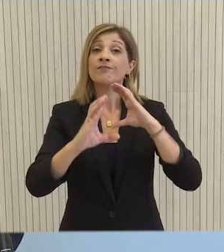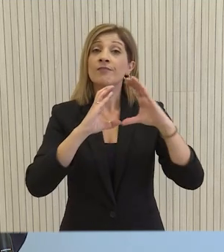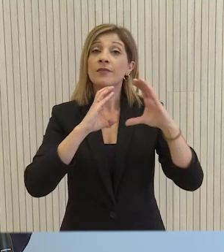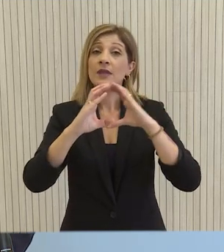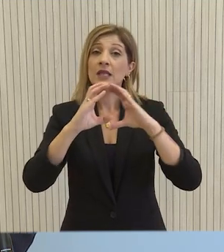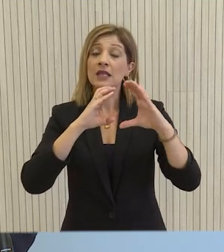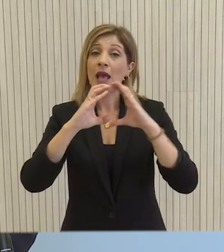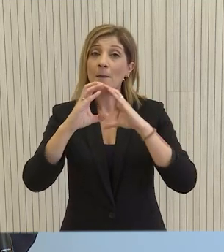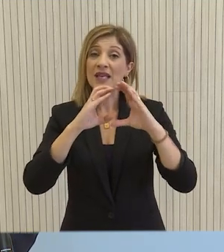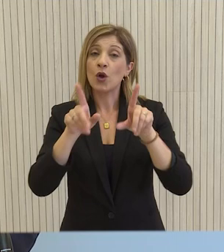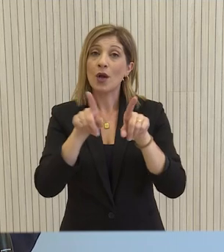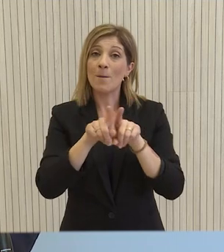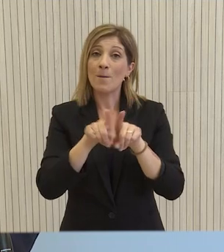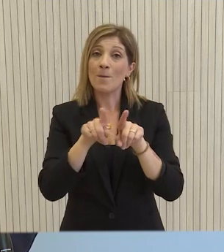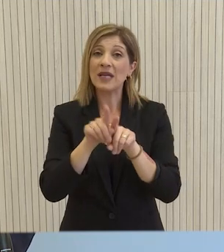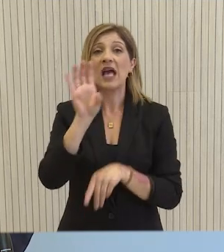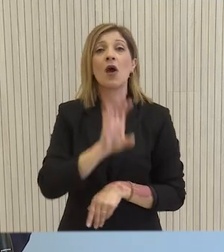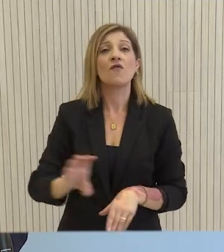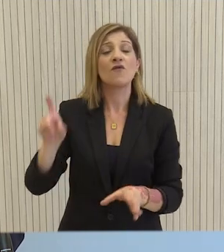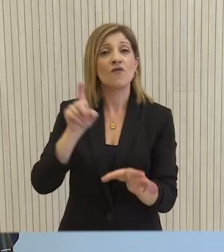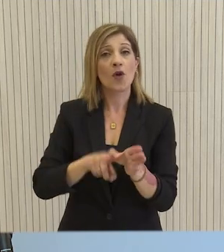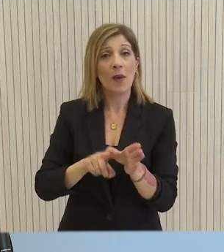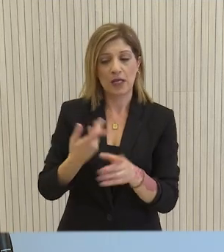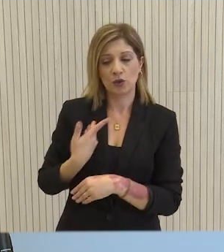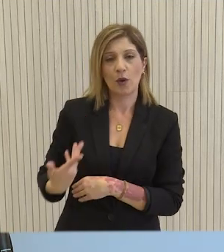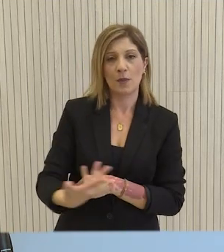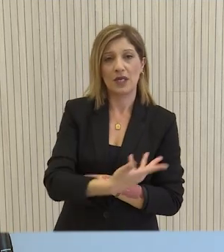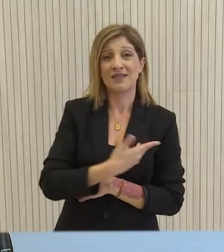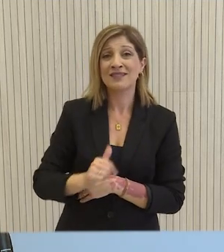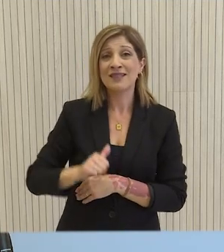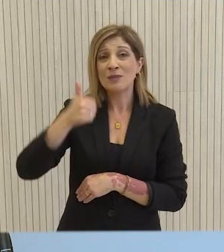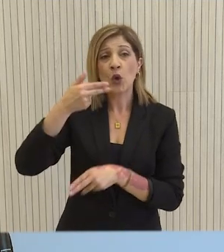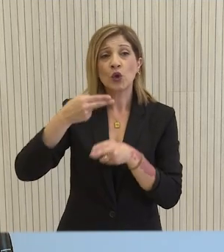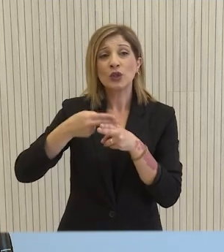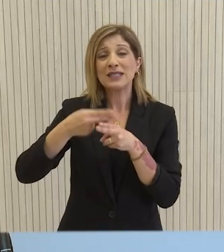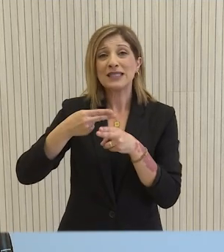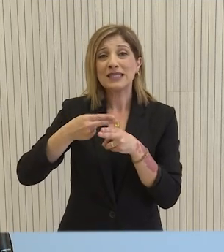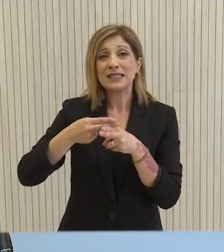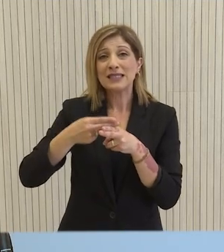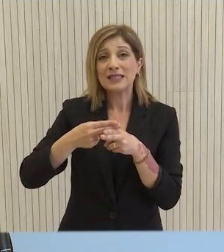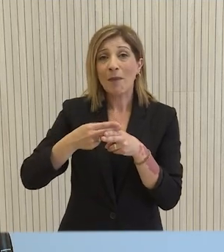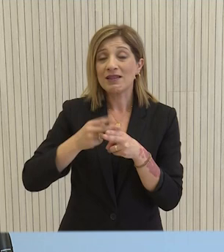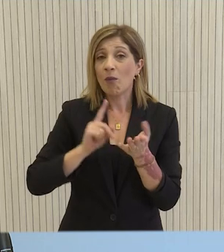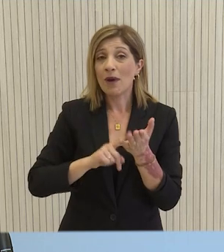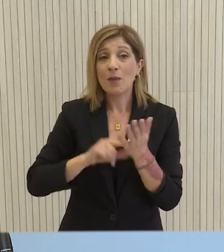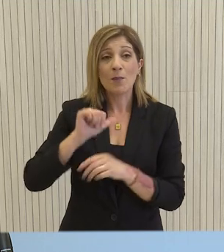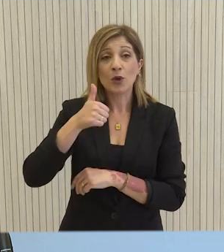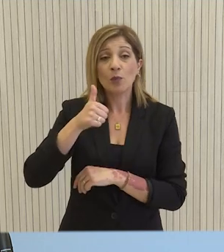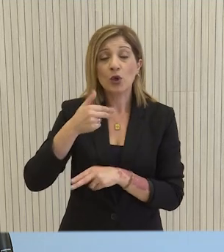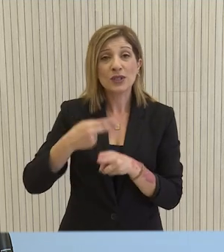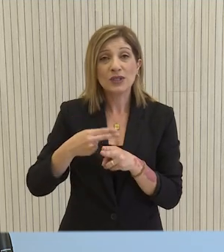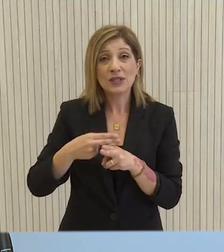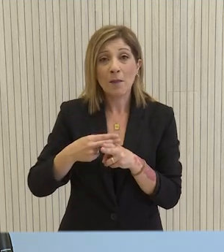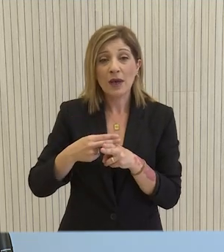έχουμε με τους εταίρους μας στην Ευρωπαϊκή Ένωση είναι ότι το πρώτο σημαντικό βήμα που θα έπρεπε να ληφθεί